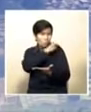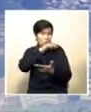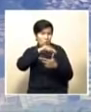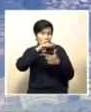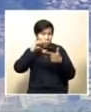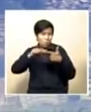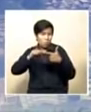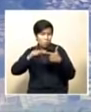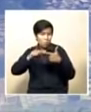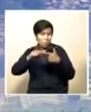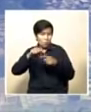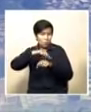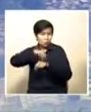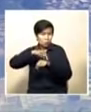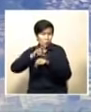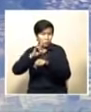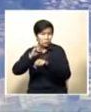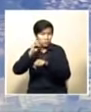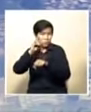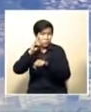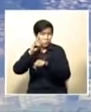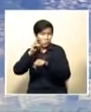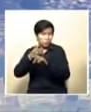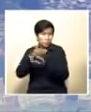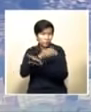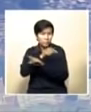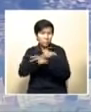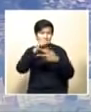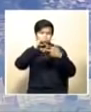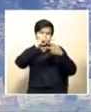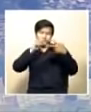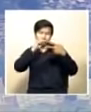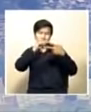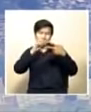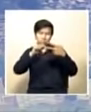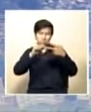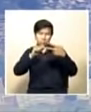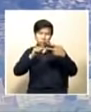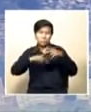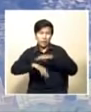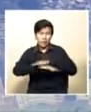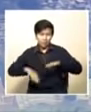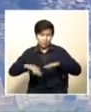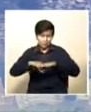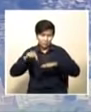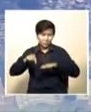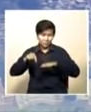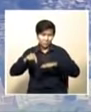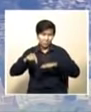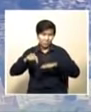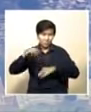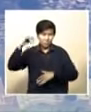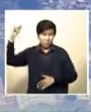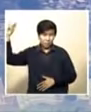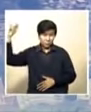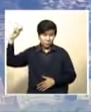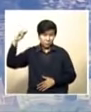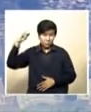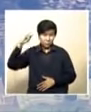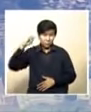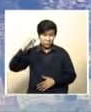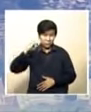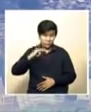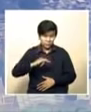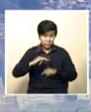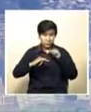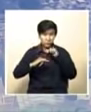ะครับก็ต้องเข้าสู่โรงพยาบาลแต่ถ้าไม่มีไข้ก็เข้าสู่ระบบกักกัน14วันอันนี้เป็นหลักการครับส่ว